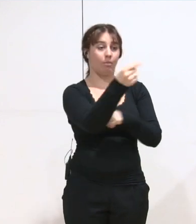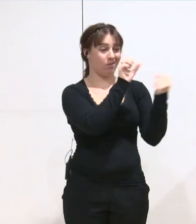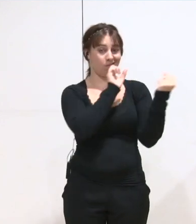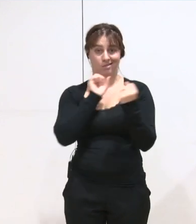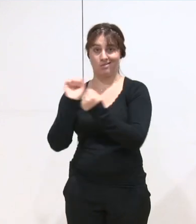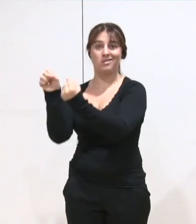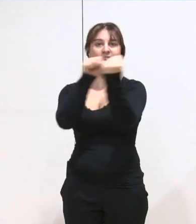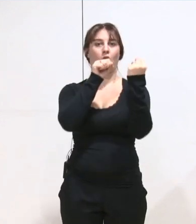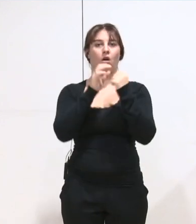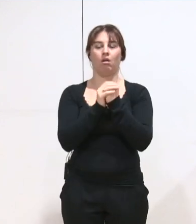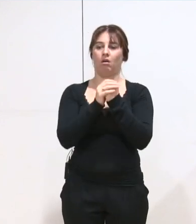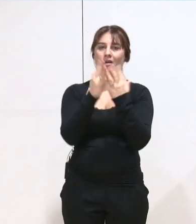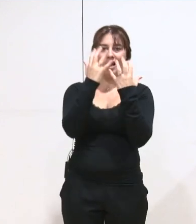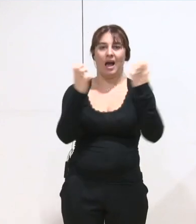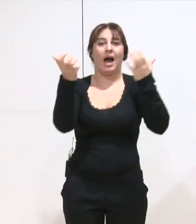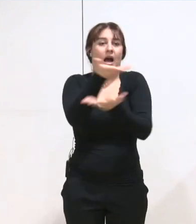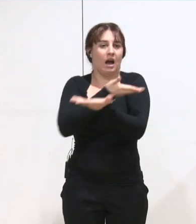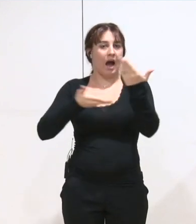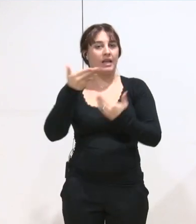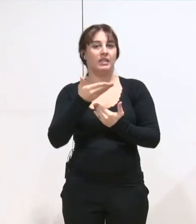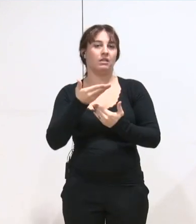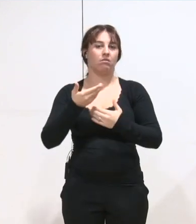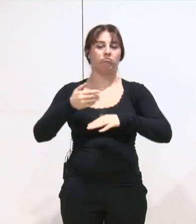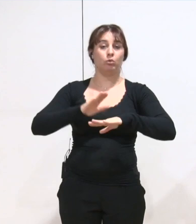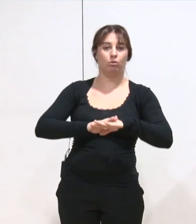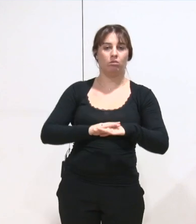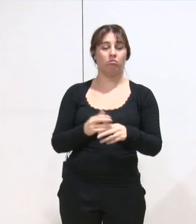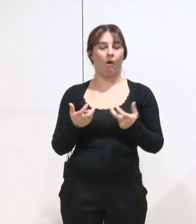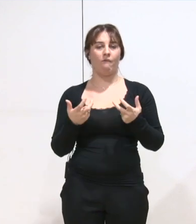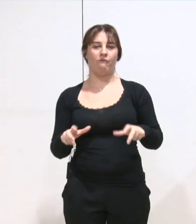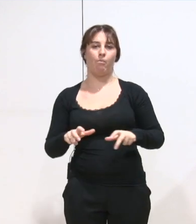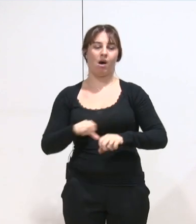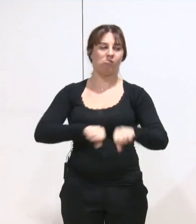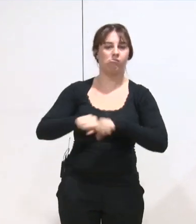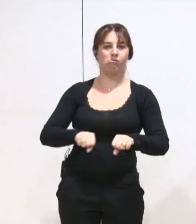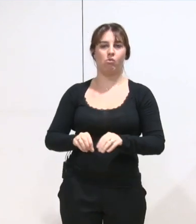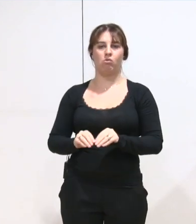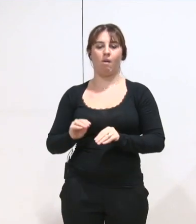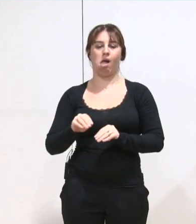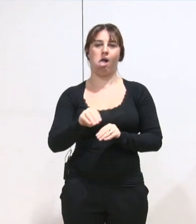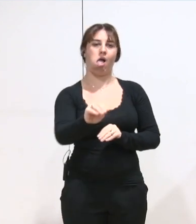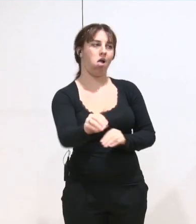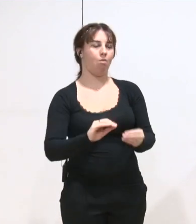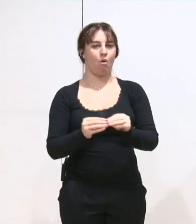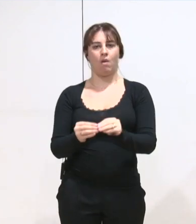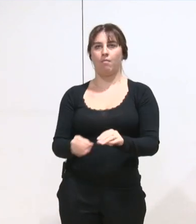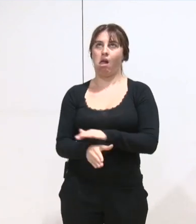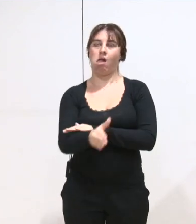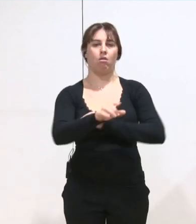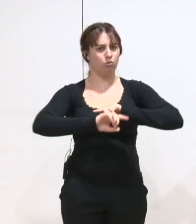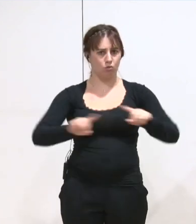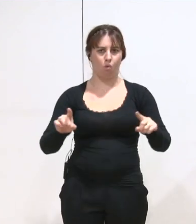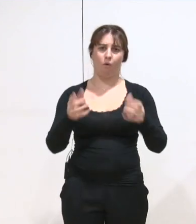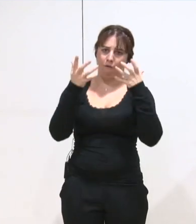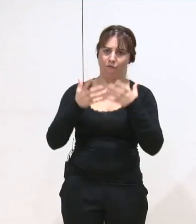assises, ce n'est pas un prétexte pour continuer à ne pas agir ou pour repousser les problèmes. Il nous faut aller de l'avant. C'est une plateforme